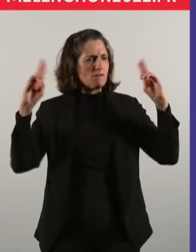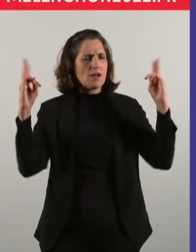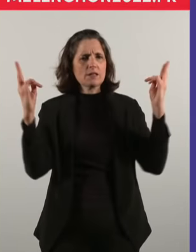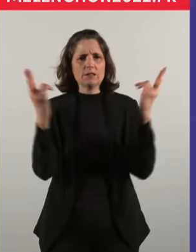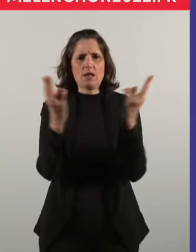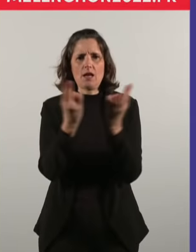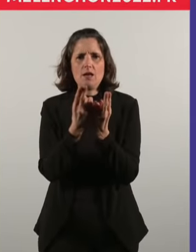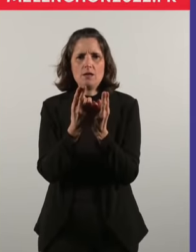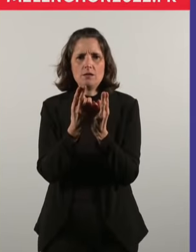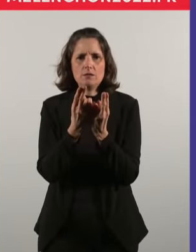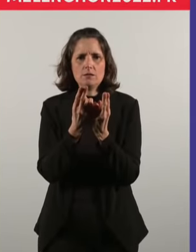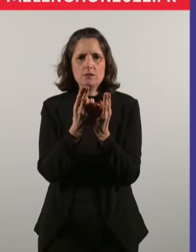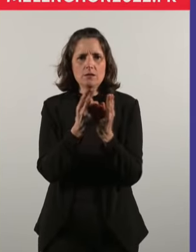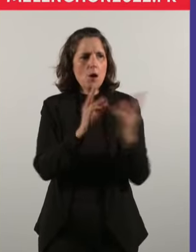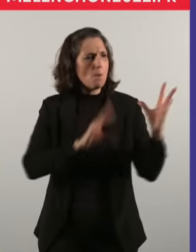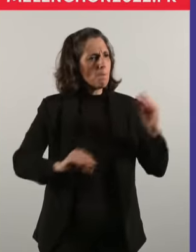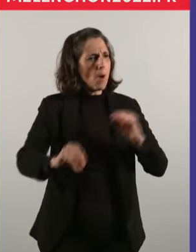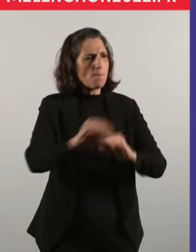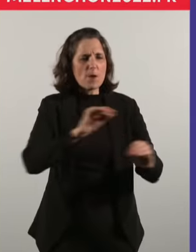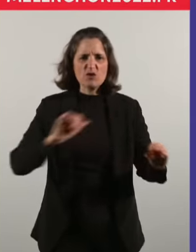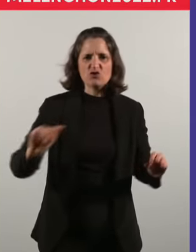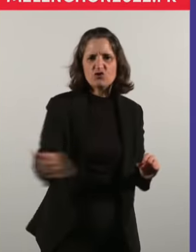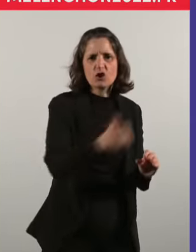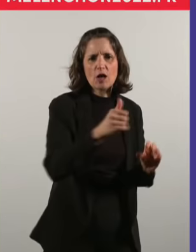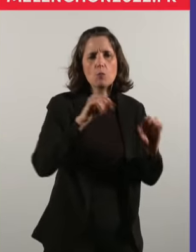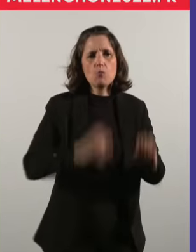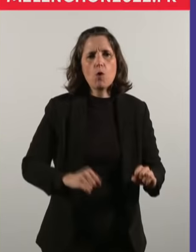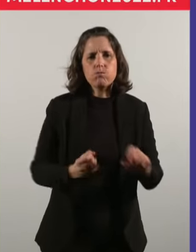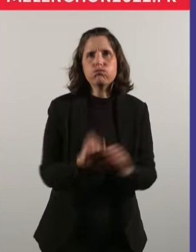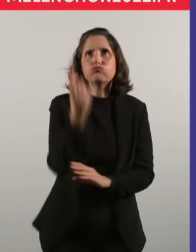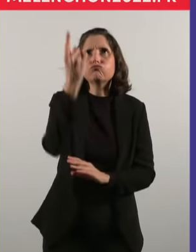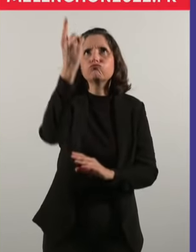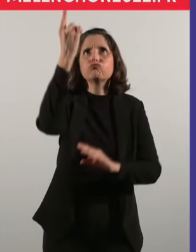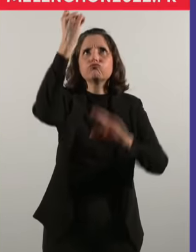moyens d'entrer dans l'espace.